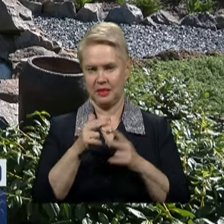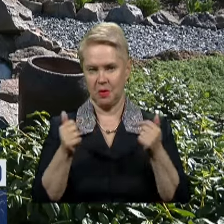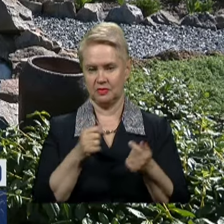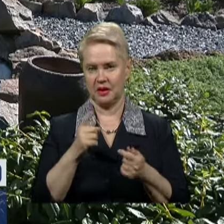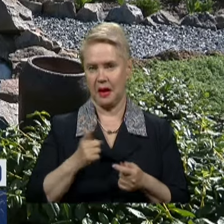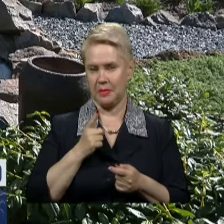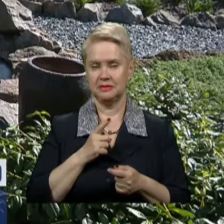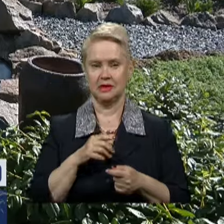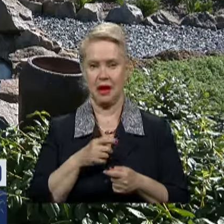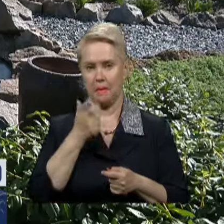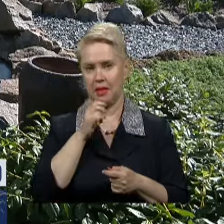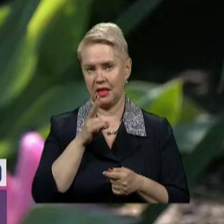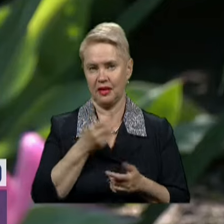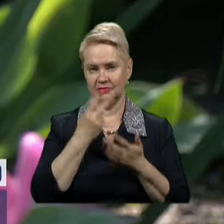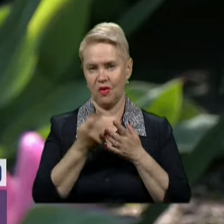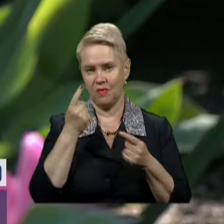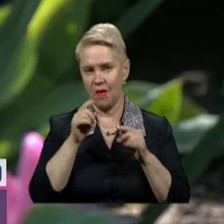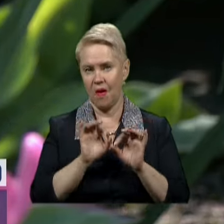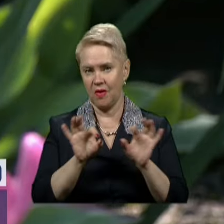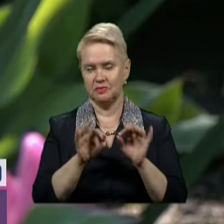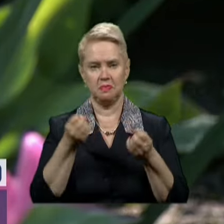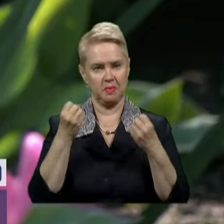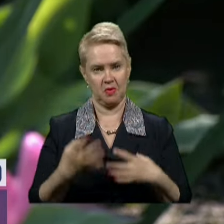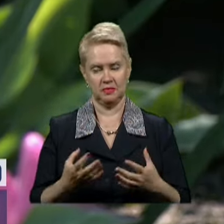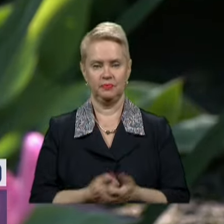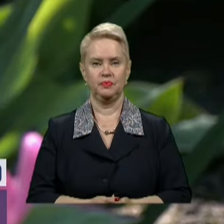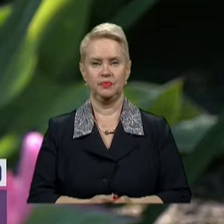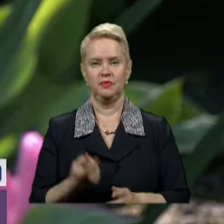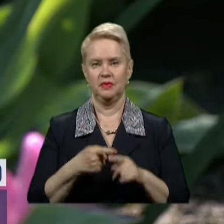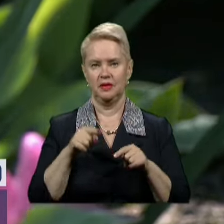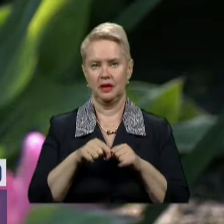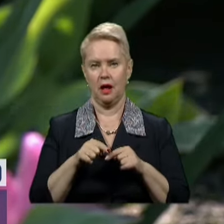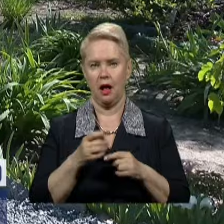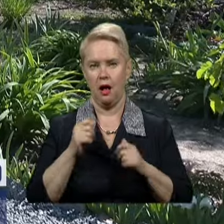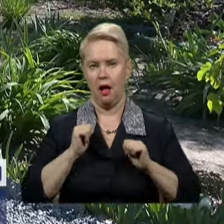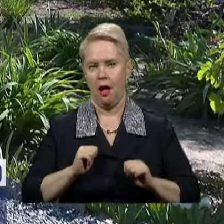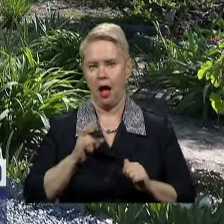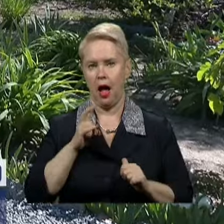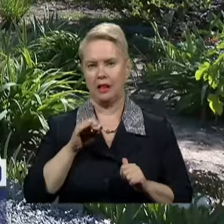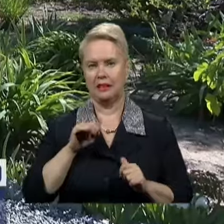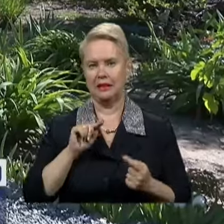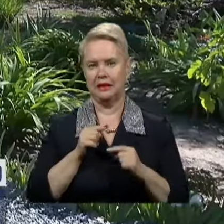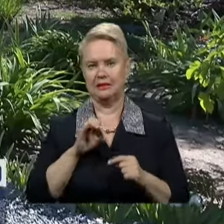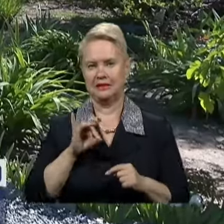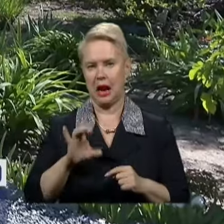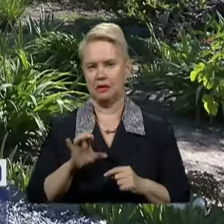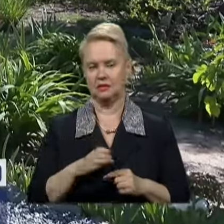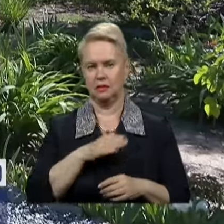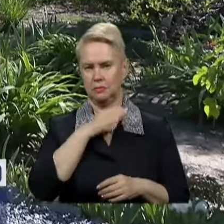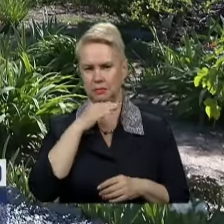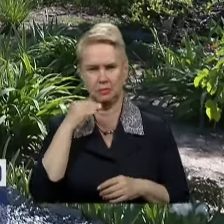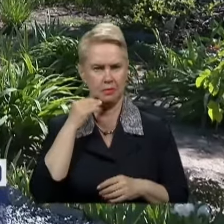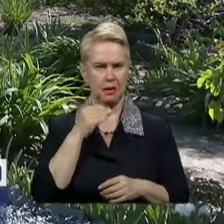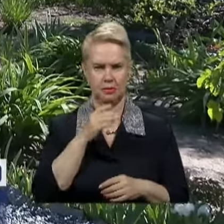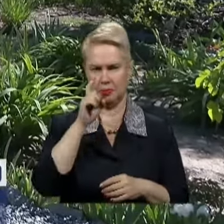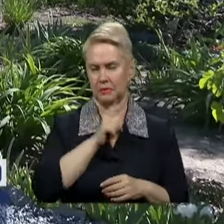А пані Наталія свою творчість пояснює дуже просто. Це антистрес такий. Багато поганих,